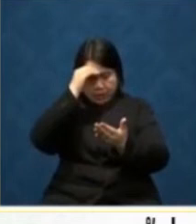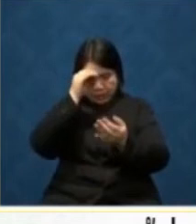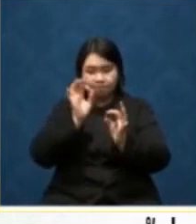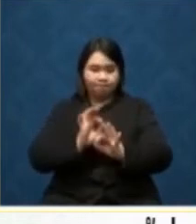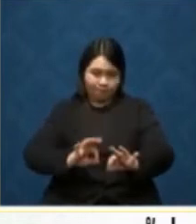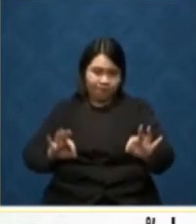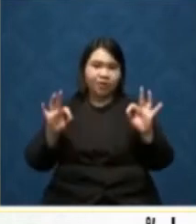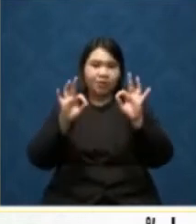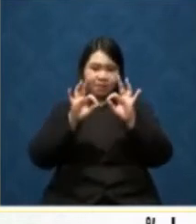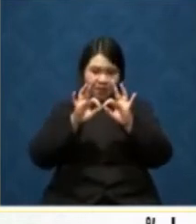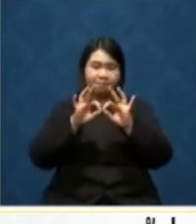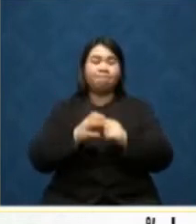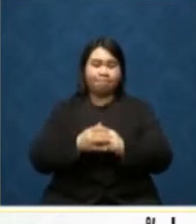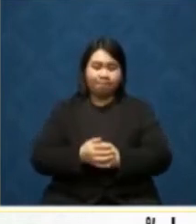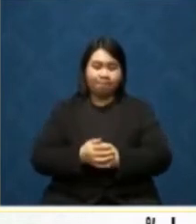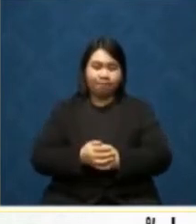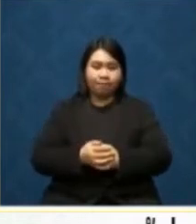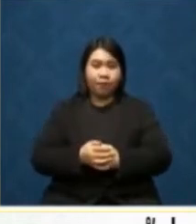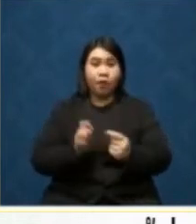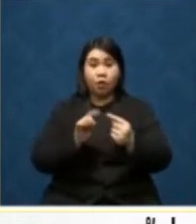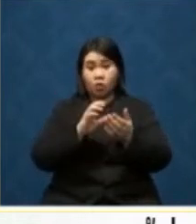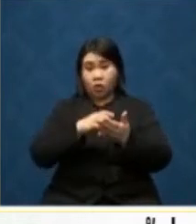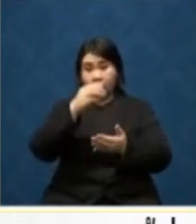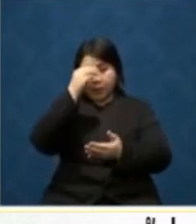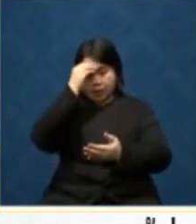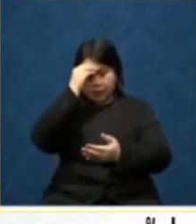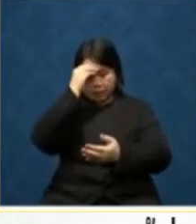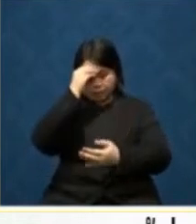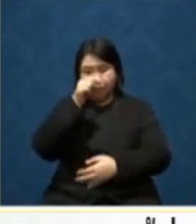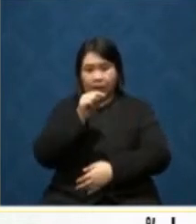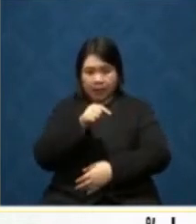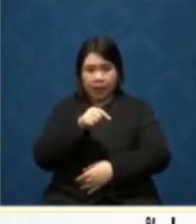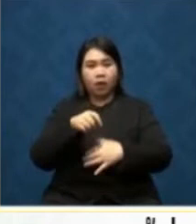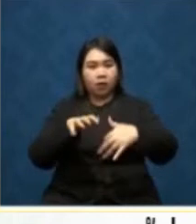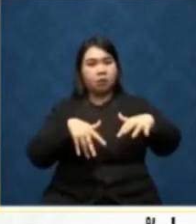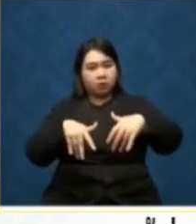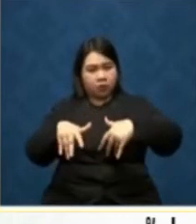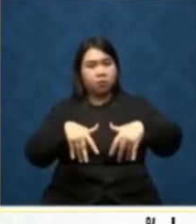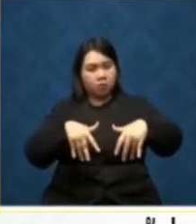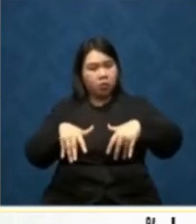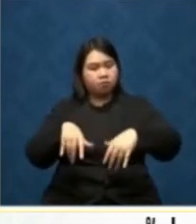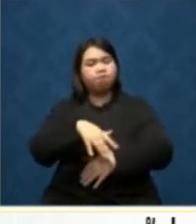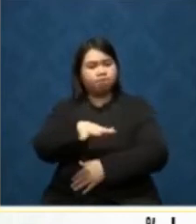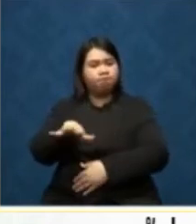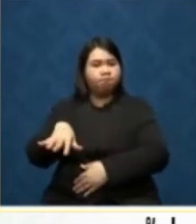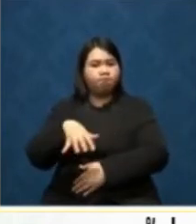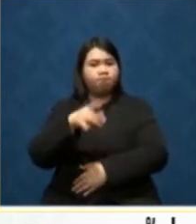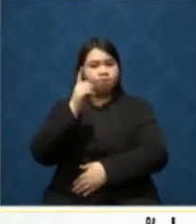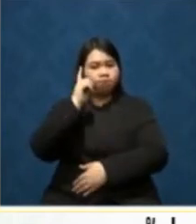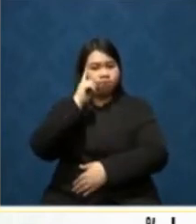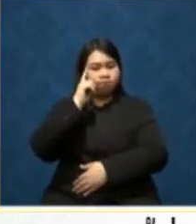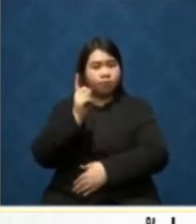ผมเปดวย ถประทาน เพระการศึกษามัเปเรื่องใหญ่ เป็นเรื่องที่